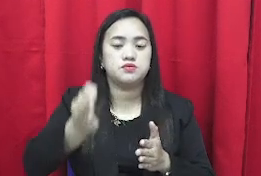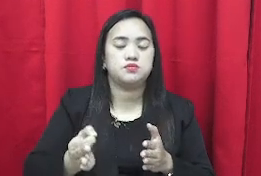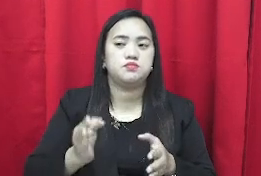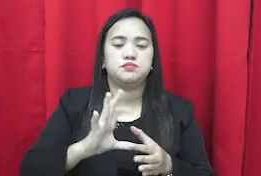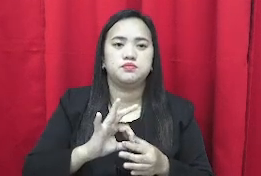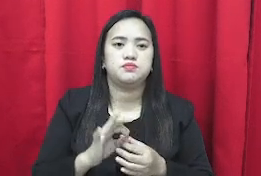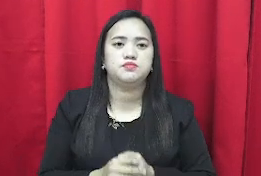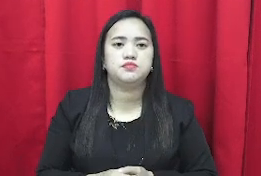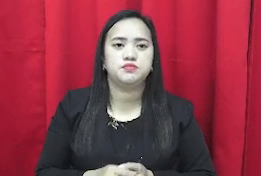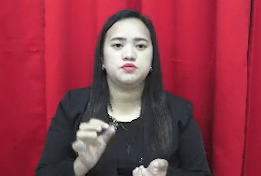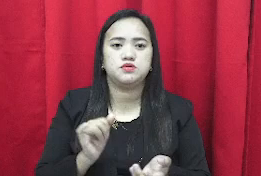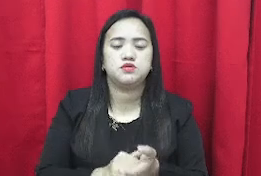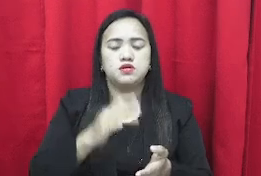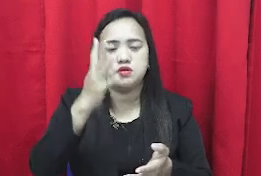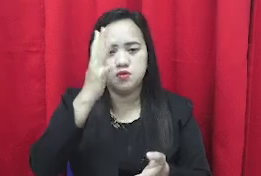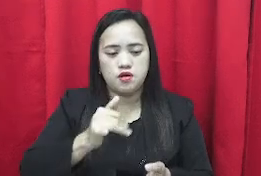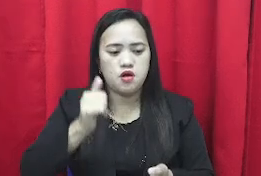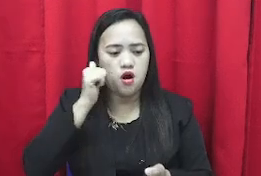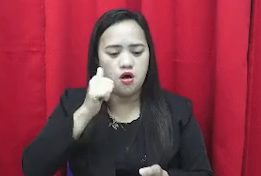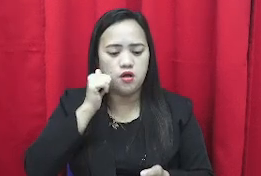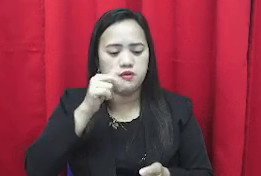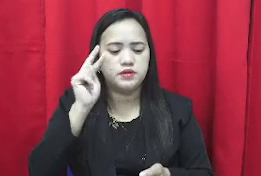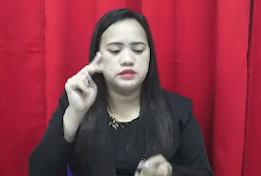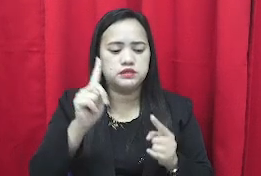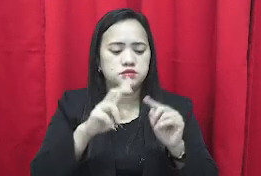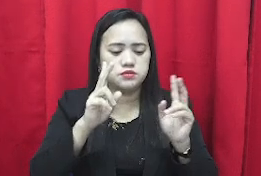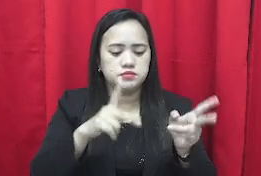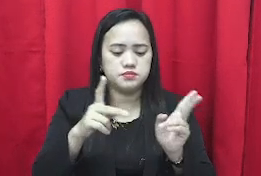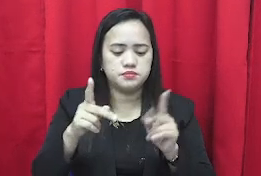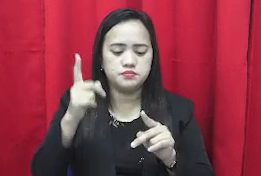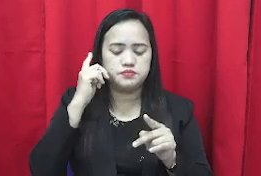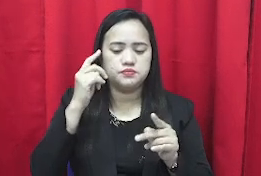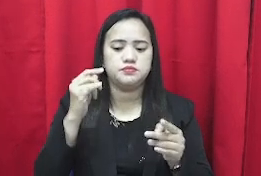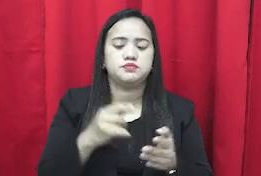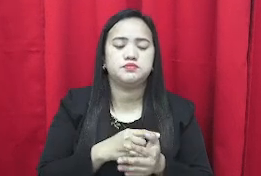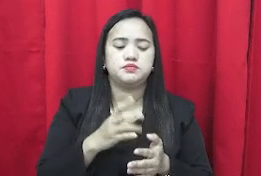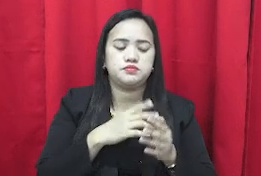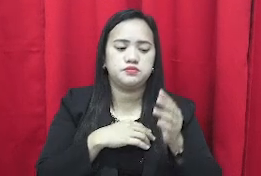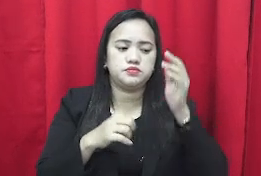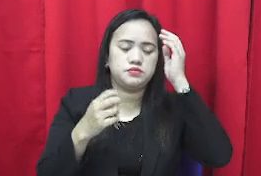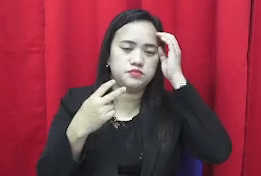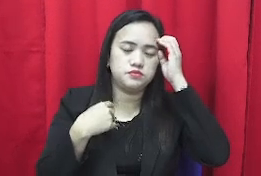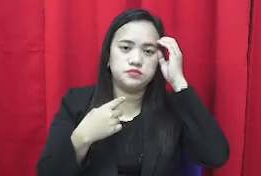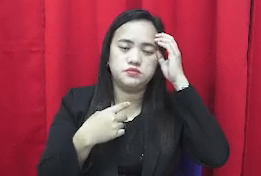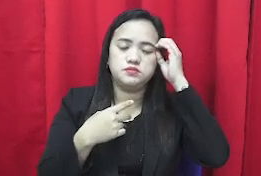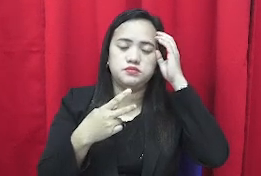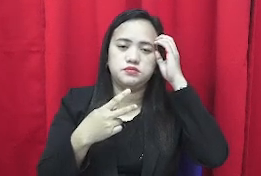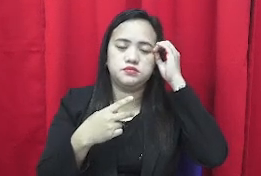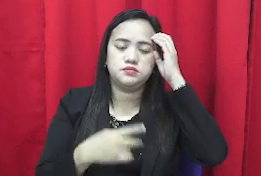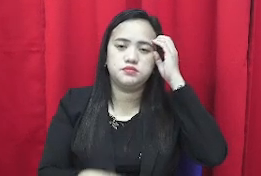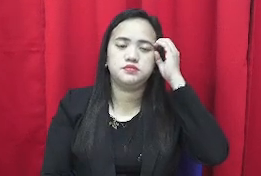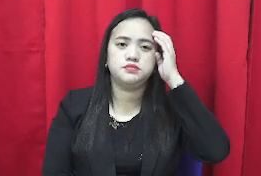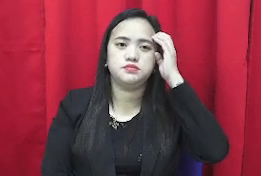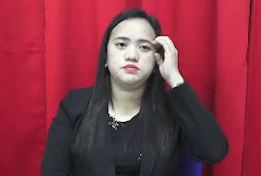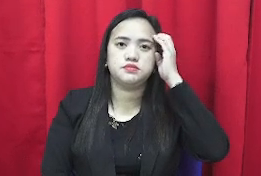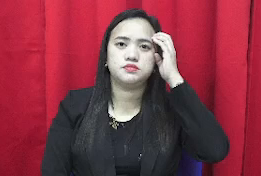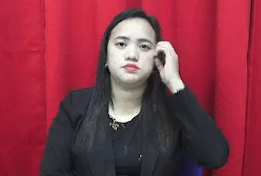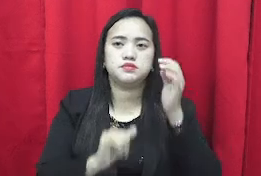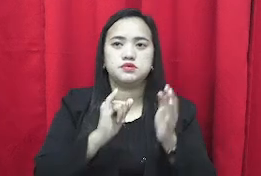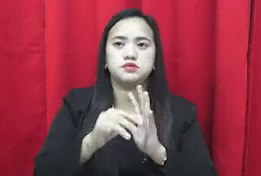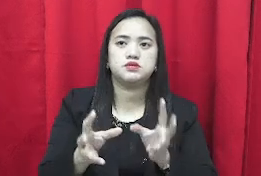dapat lagi nating Ah pag-tingin yung ah pananampalataya natin na ah ibigay natin